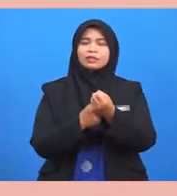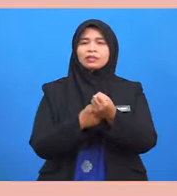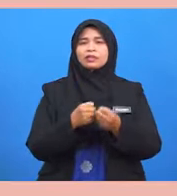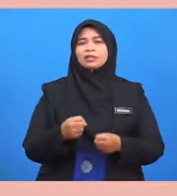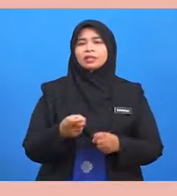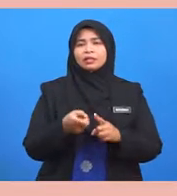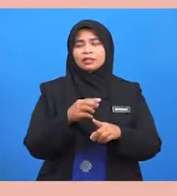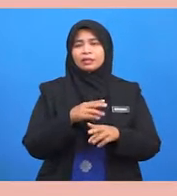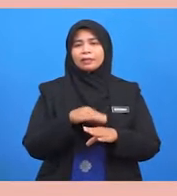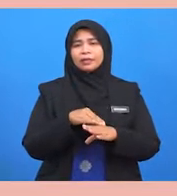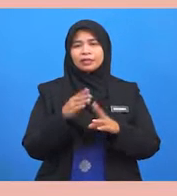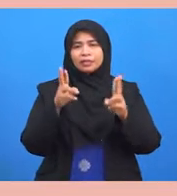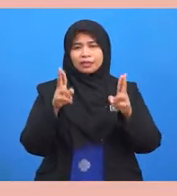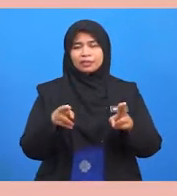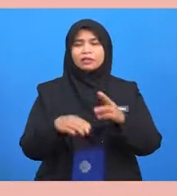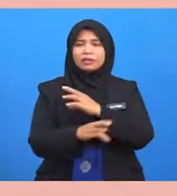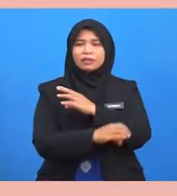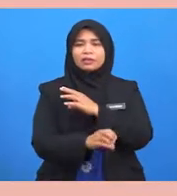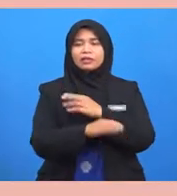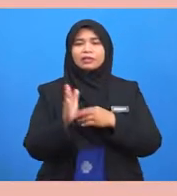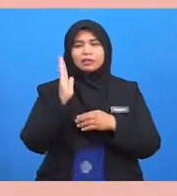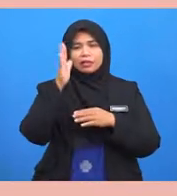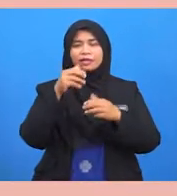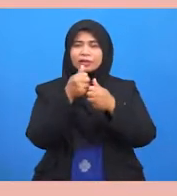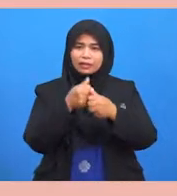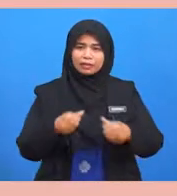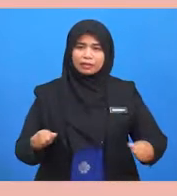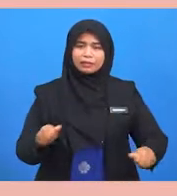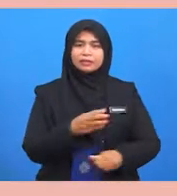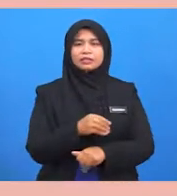rakyat, negara aman dan sejahtera.